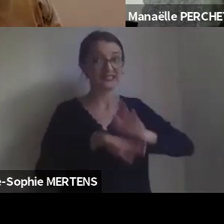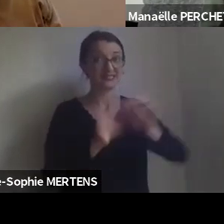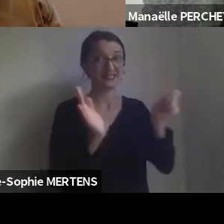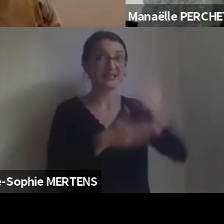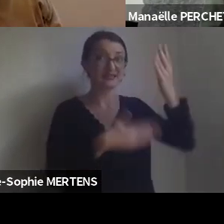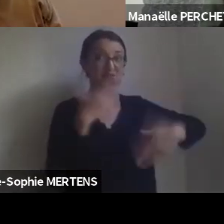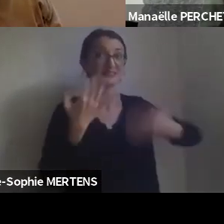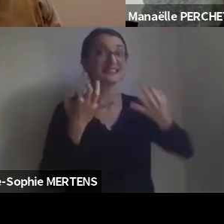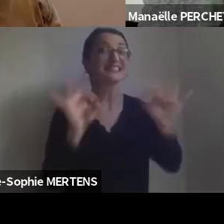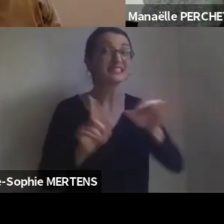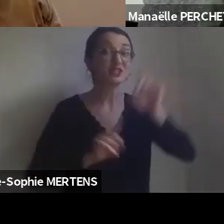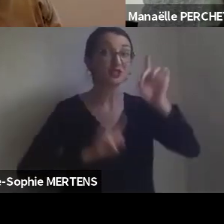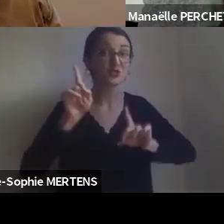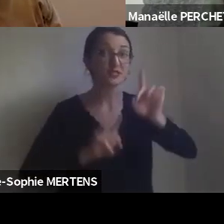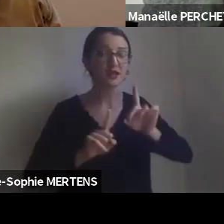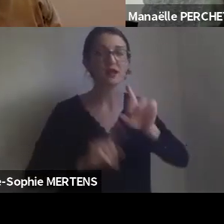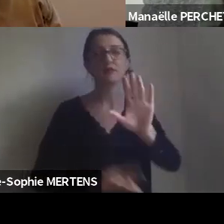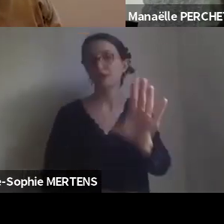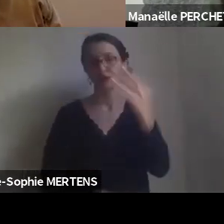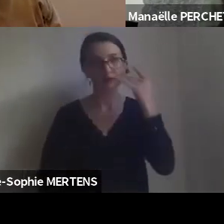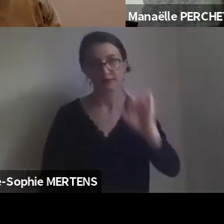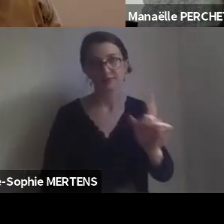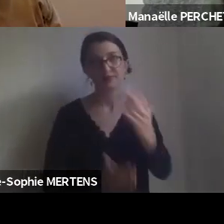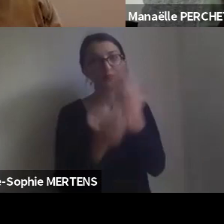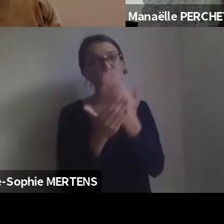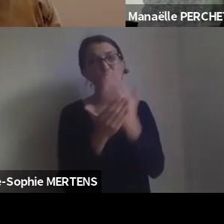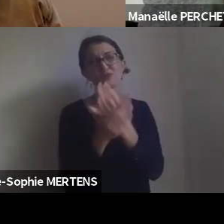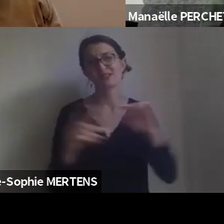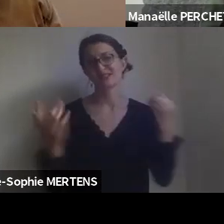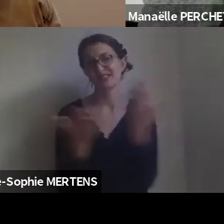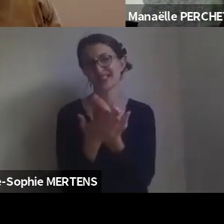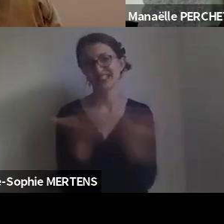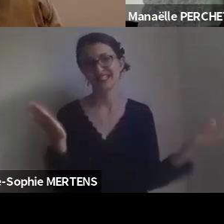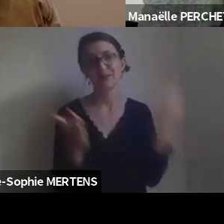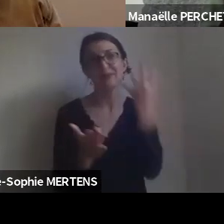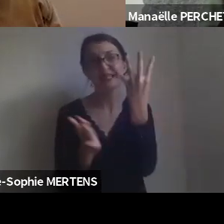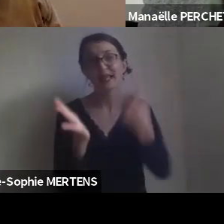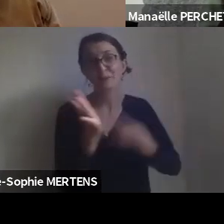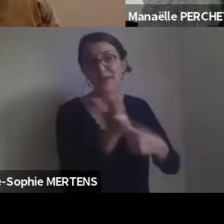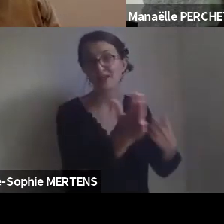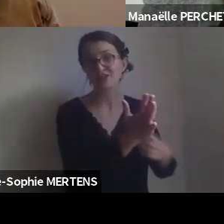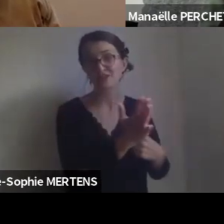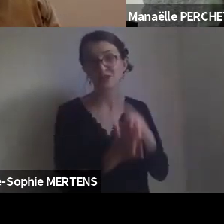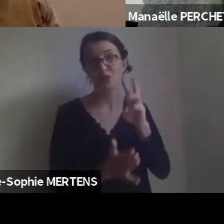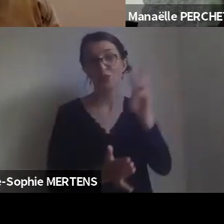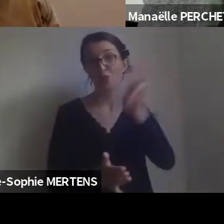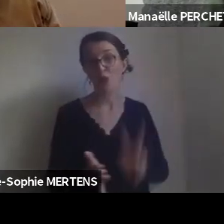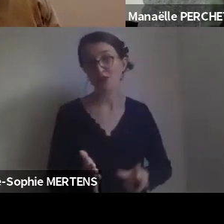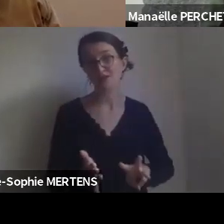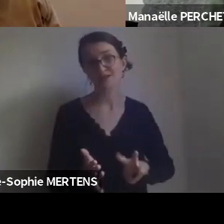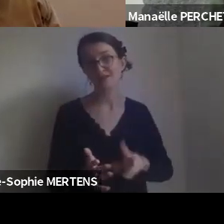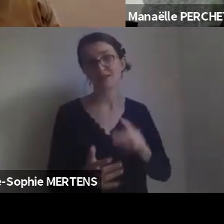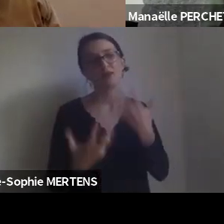Rassurez-vous, le dossier de candidature est très simple à remplir. 4 pages Word, on ne vous fait pas faire de la paperasse infinie.